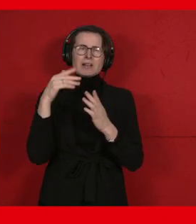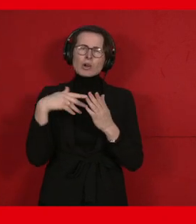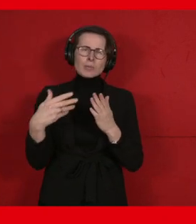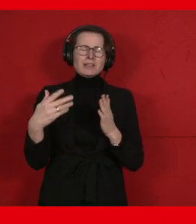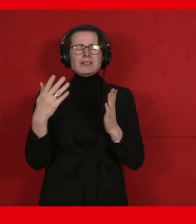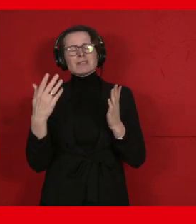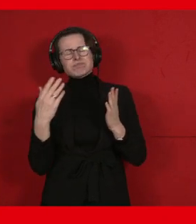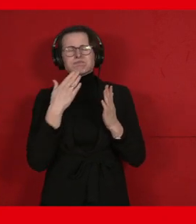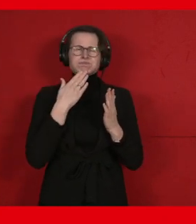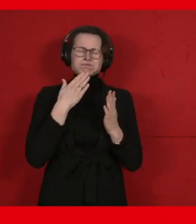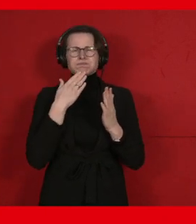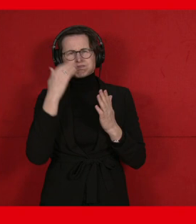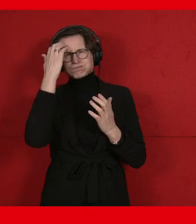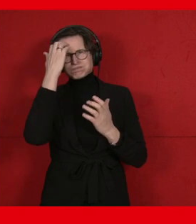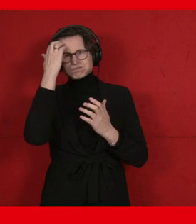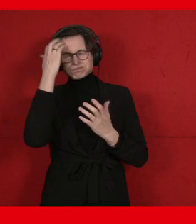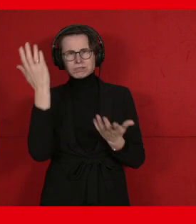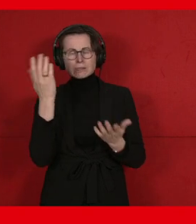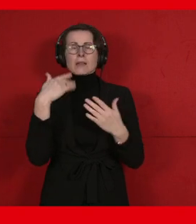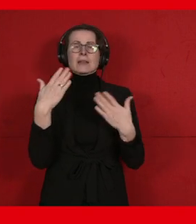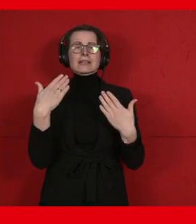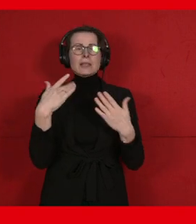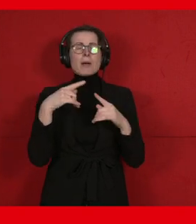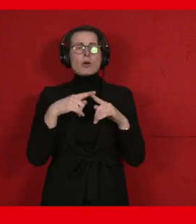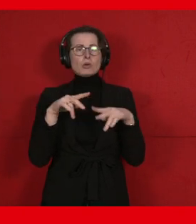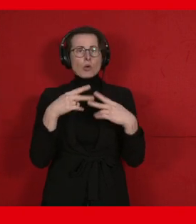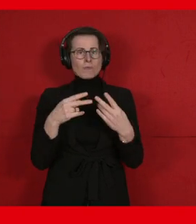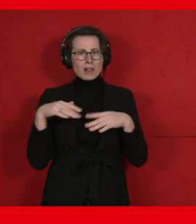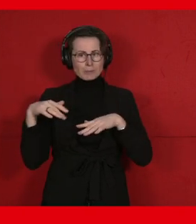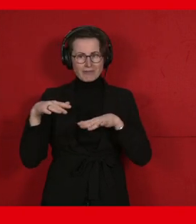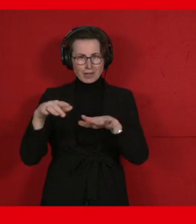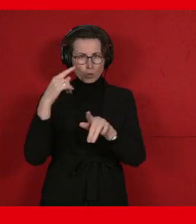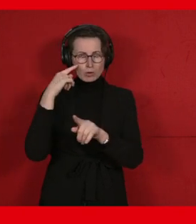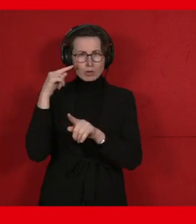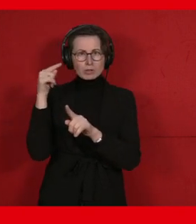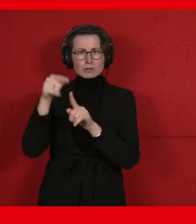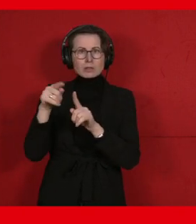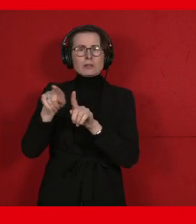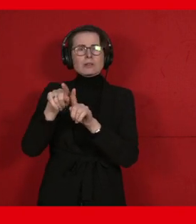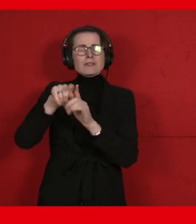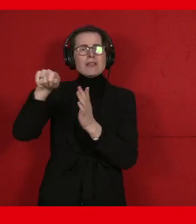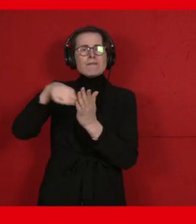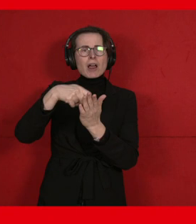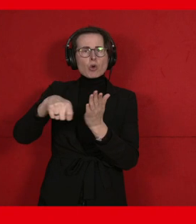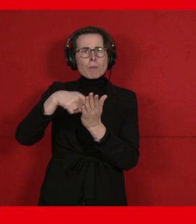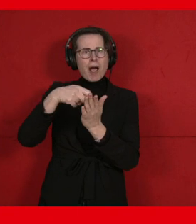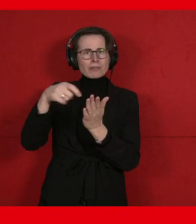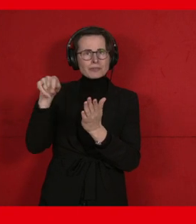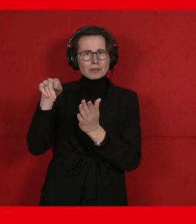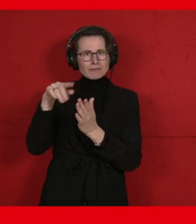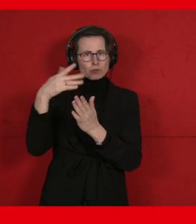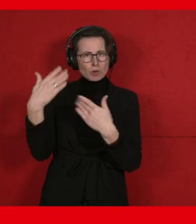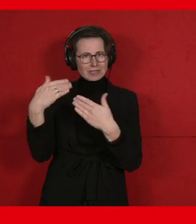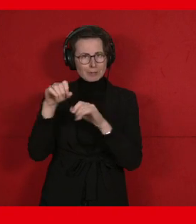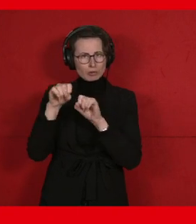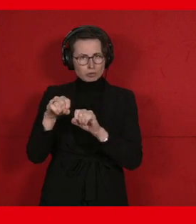liegen. Es gibt in der Klima- und Umweltbewegung gerade das Bestreben, so einen Wahlomaten für den